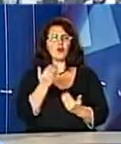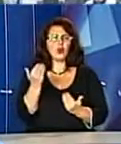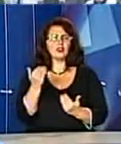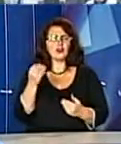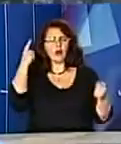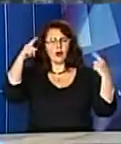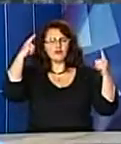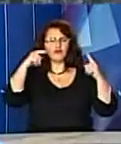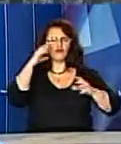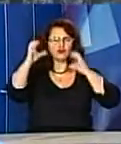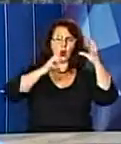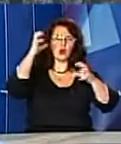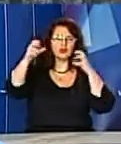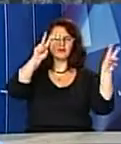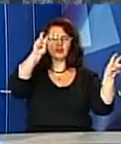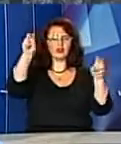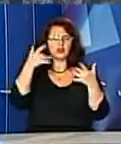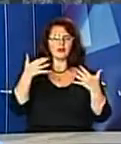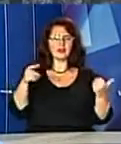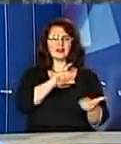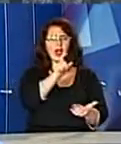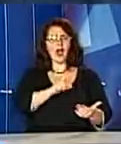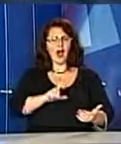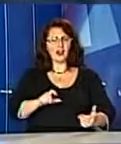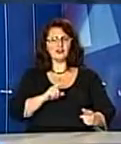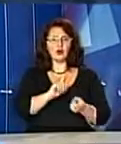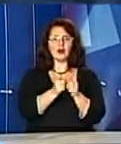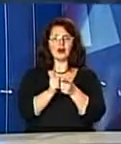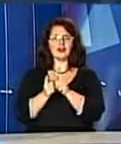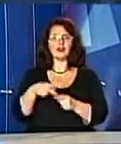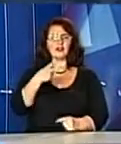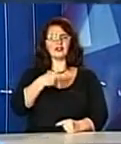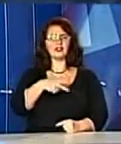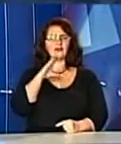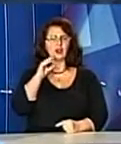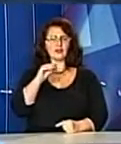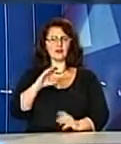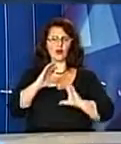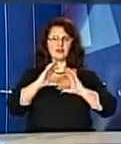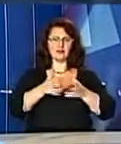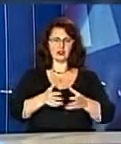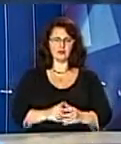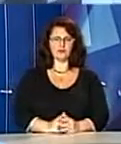та космічні мотиви. А твори Богдана Ігоря Антонича перекладені на 20 мов світу.